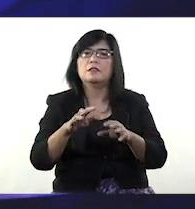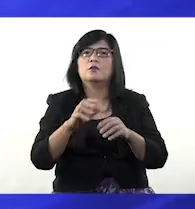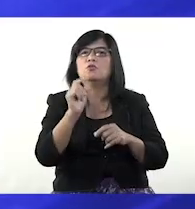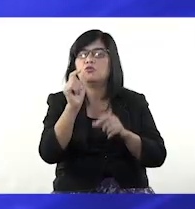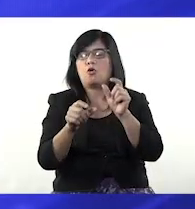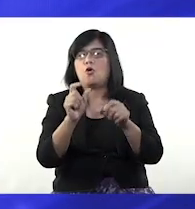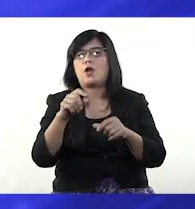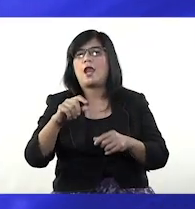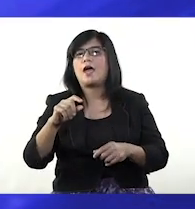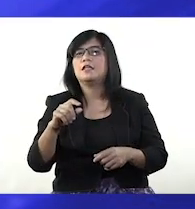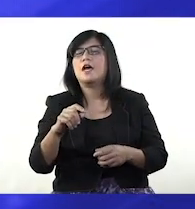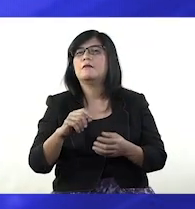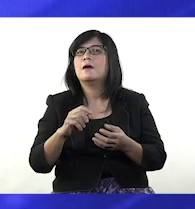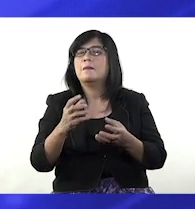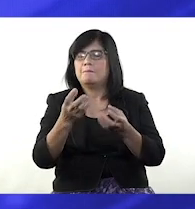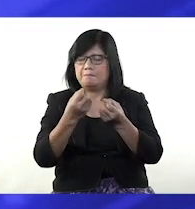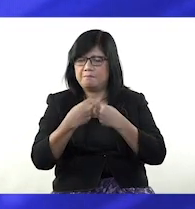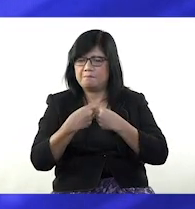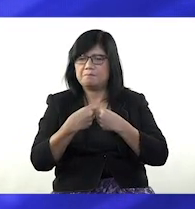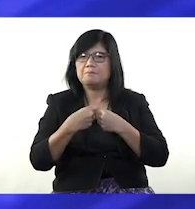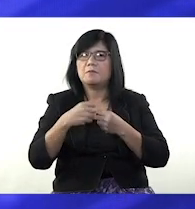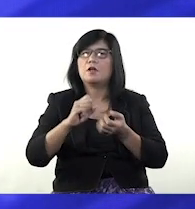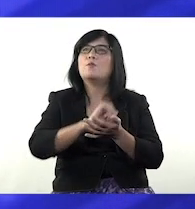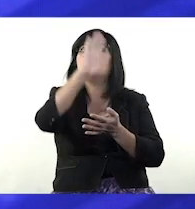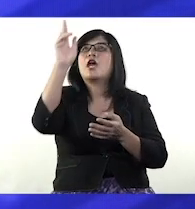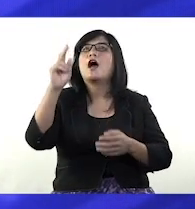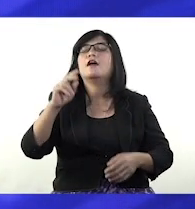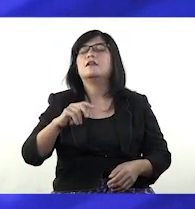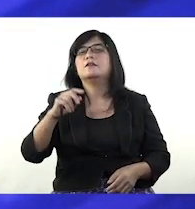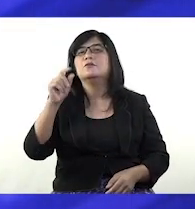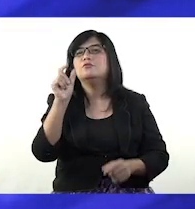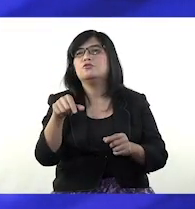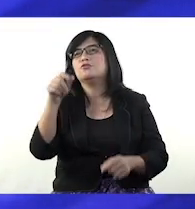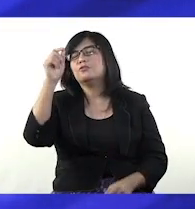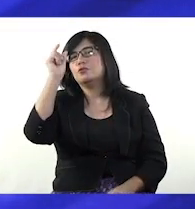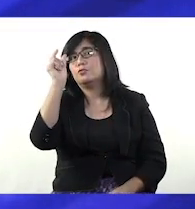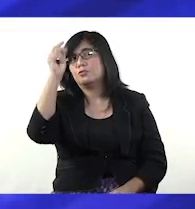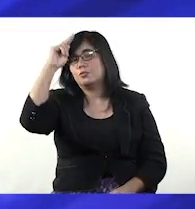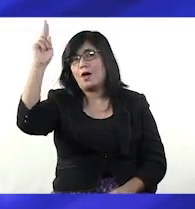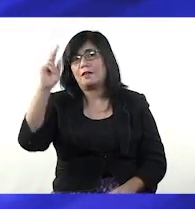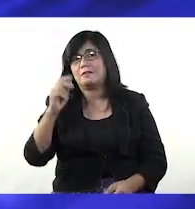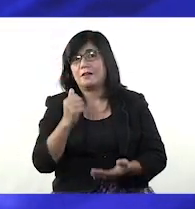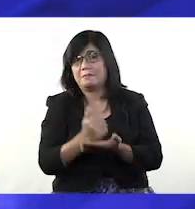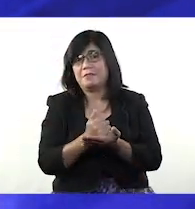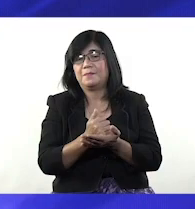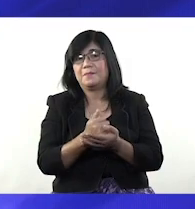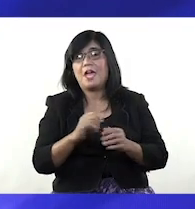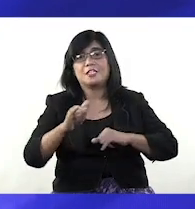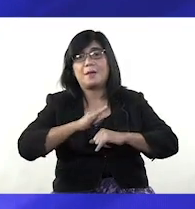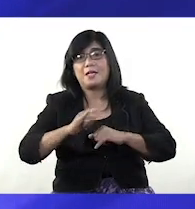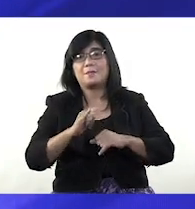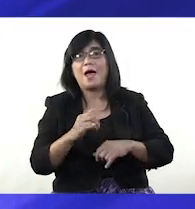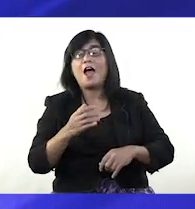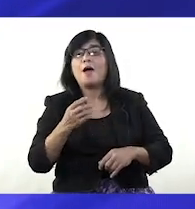bagi kemuliaan Tuhan Hai free sama-sama bilang sama saya